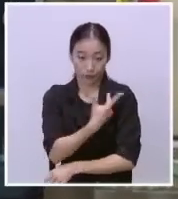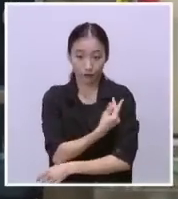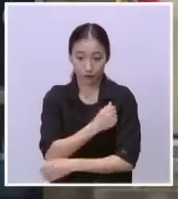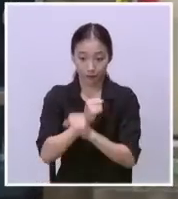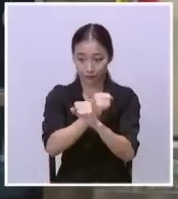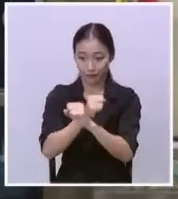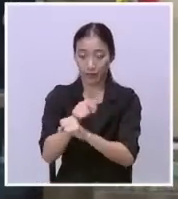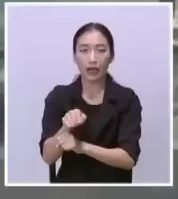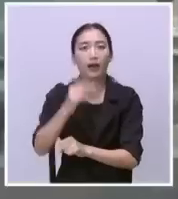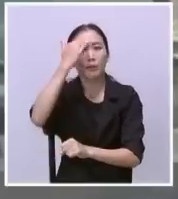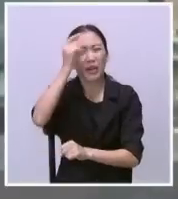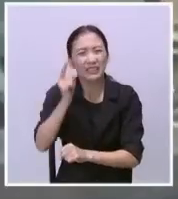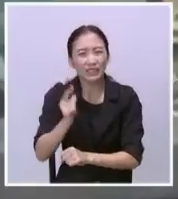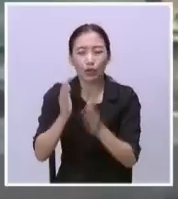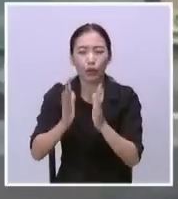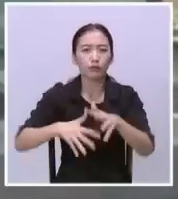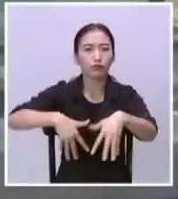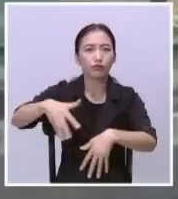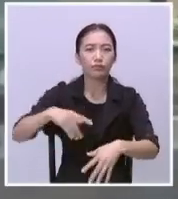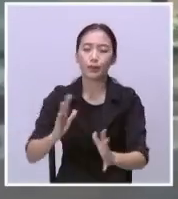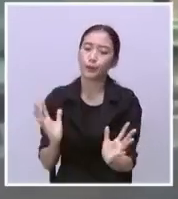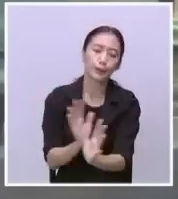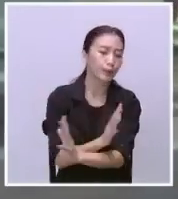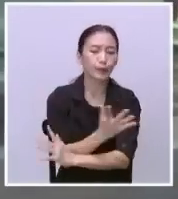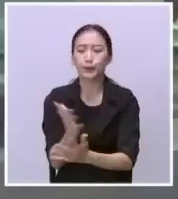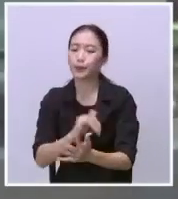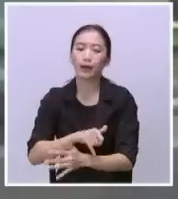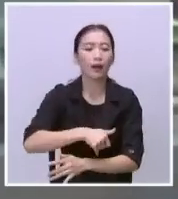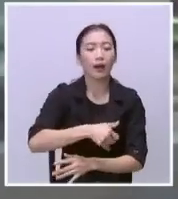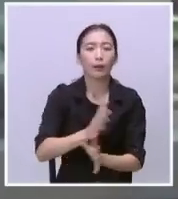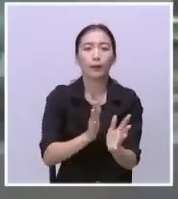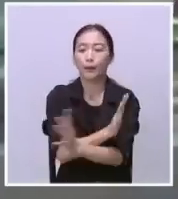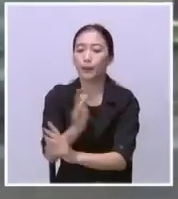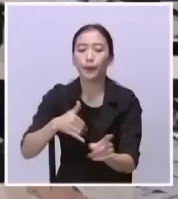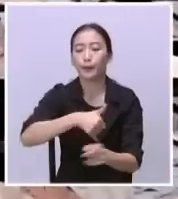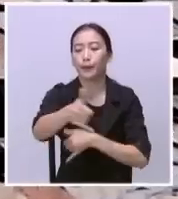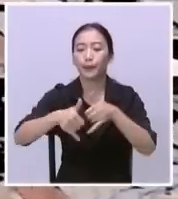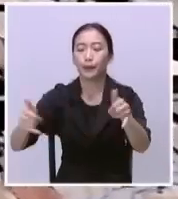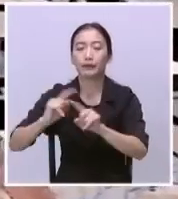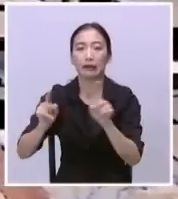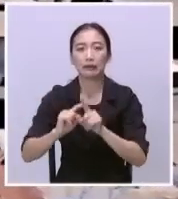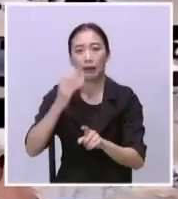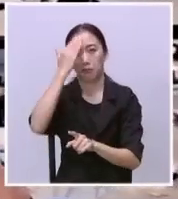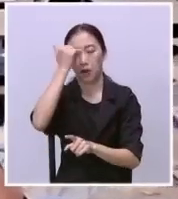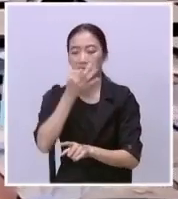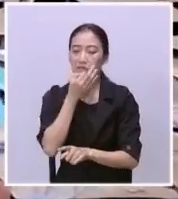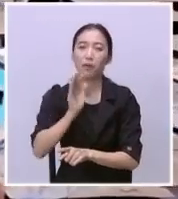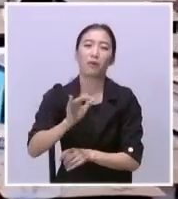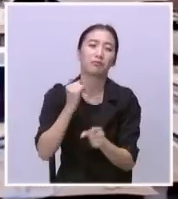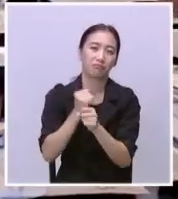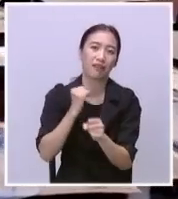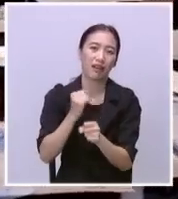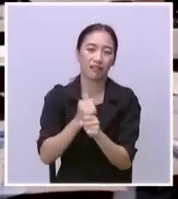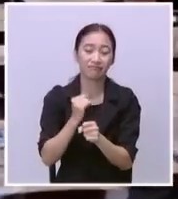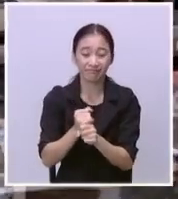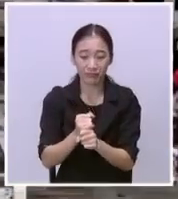ปกติแล้วเนี่ยเดินเข้าออกนะคะแล้วก็ไปทั่วเมืองเลยเพราะว่าต้องหาเช้ากินค่ำนะคะเพราะฉะนั้นทางการมองว่